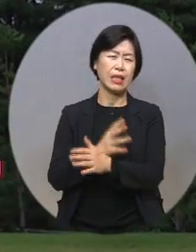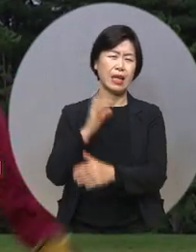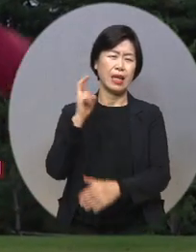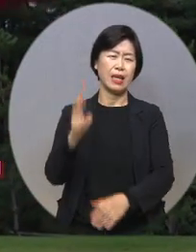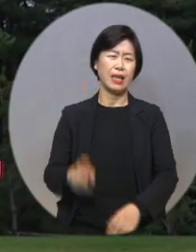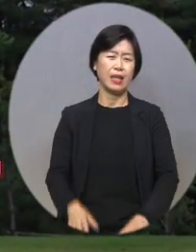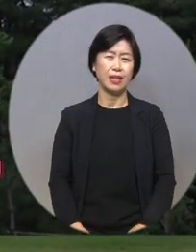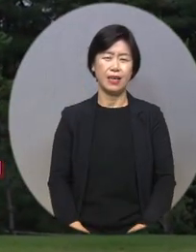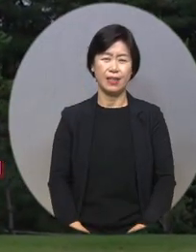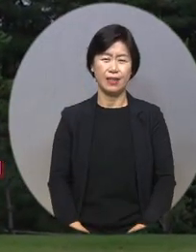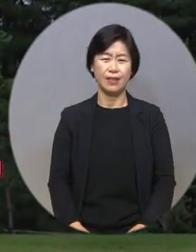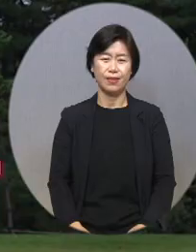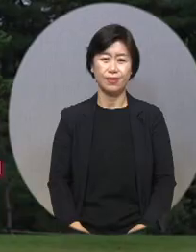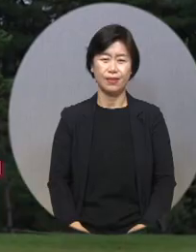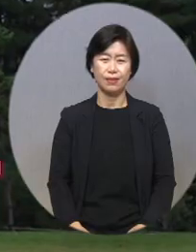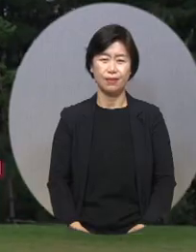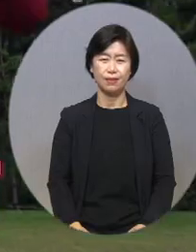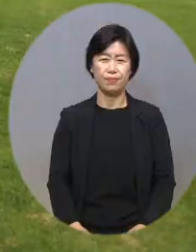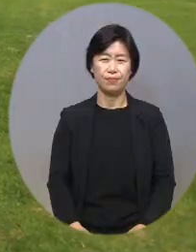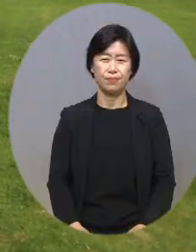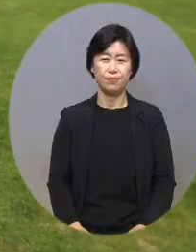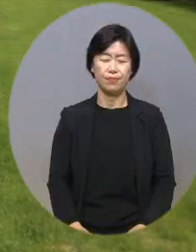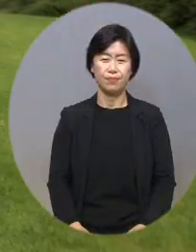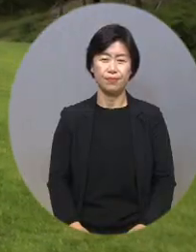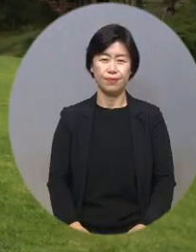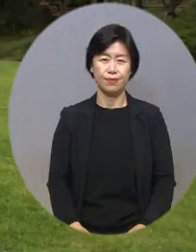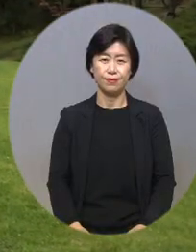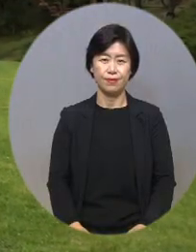나이스! 페어웨이, 페어웨이.